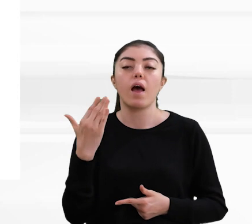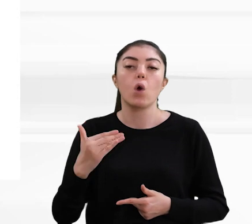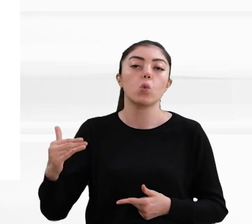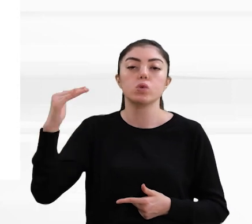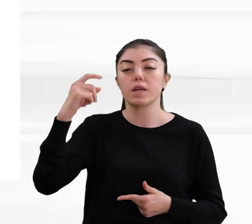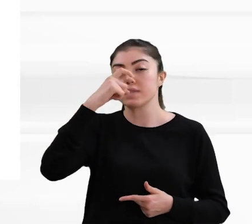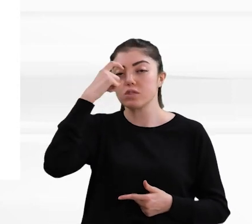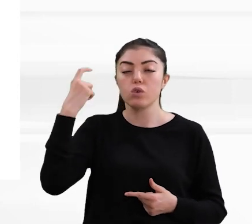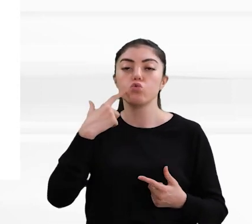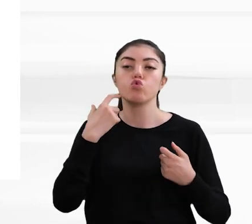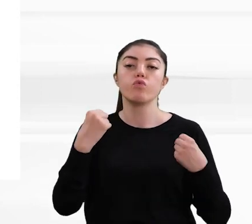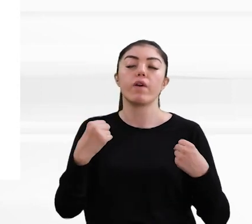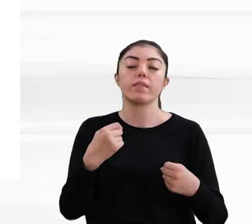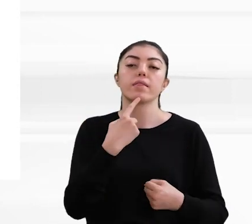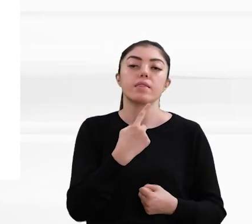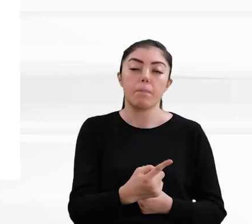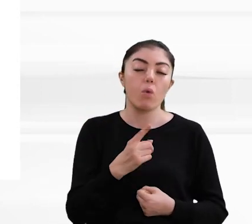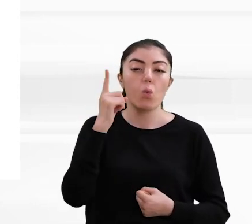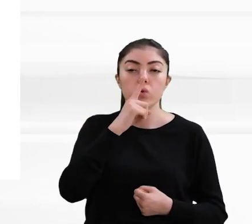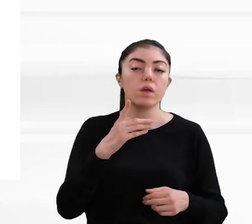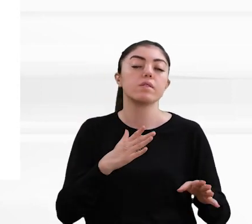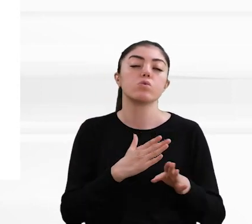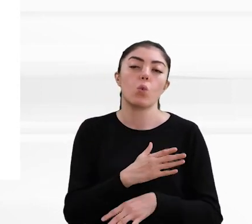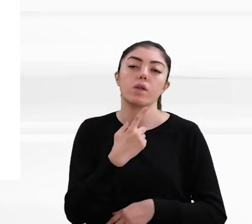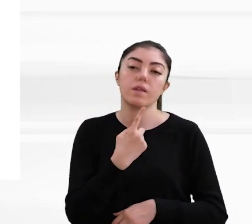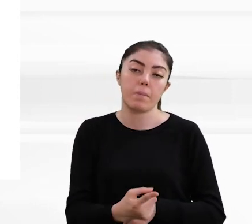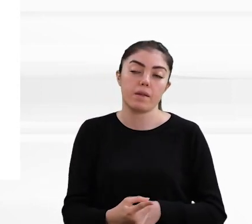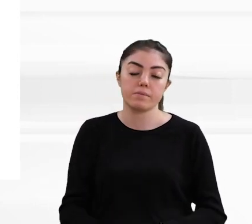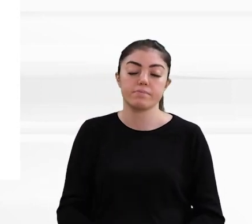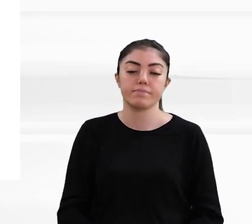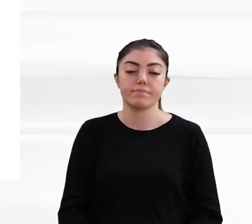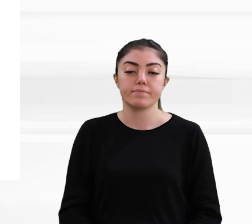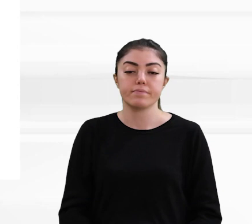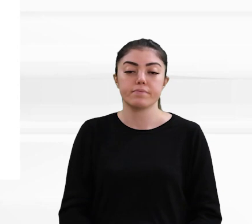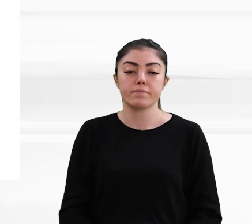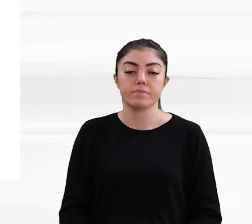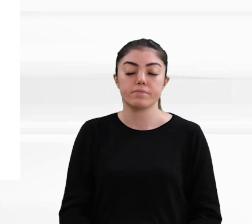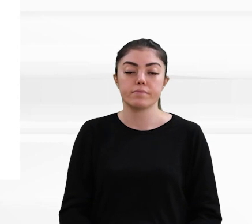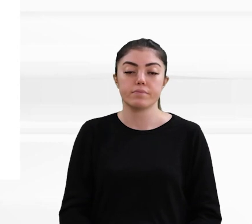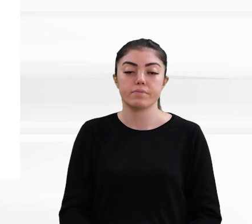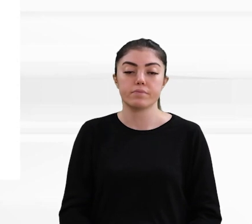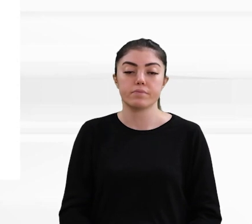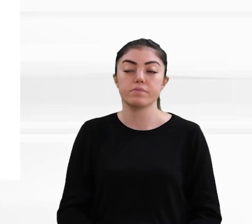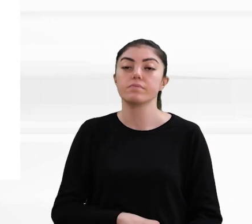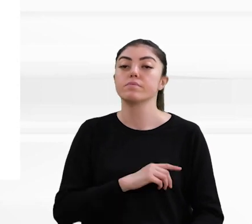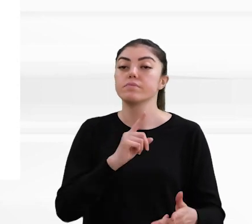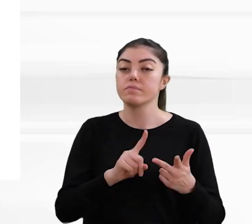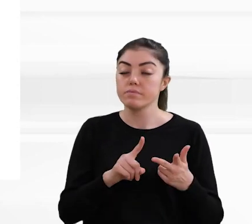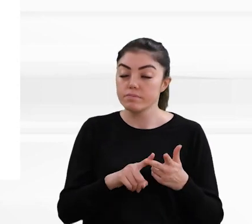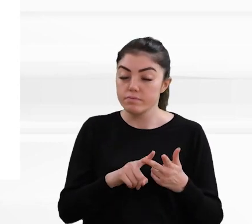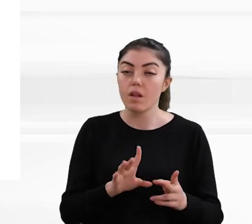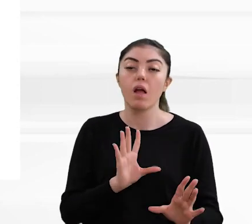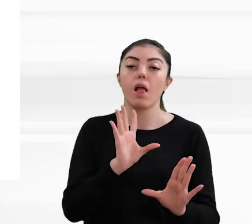daha yüksek sıcaklığa dayanır birlerine yağımız Öyleyse doğru bir ifade Öncül olduk 3